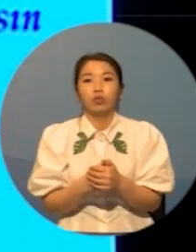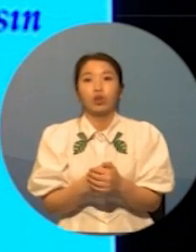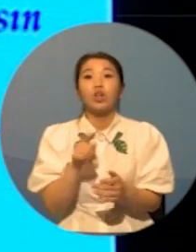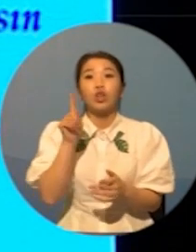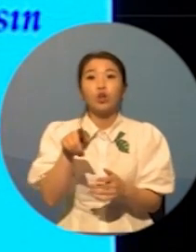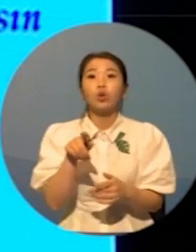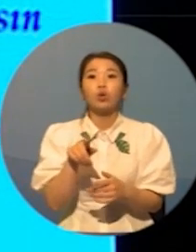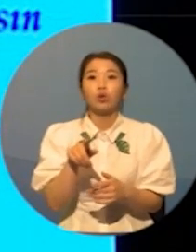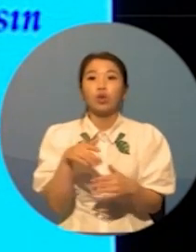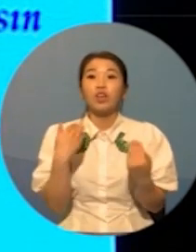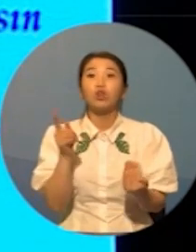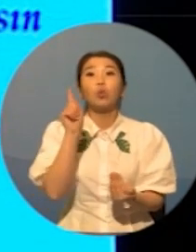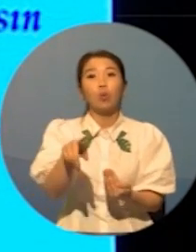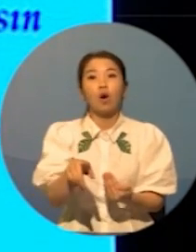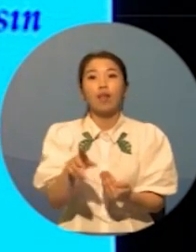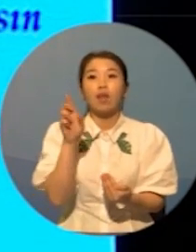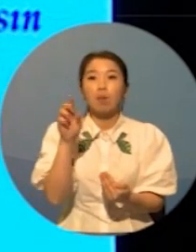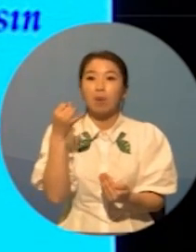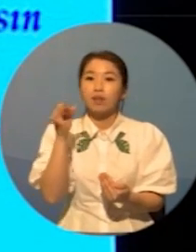Енді оған байсынға қайту жоқ.